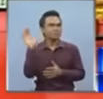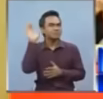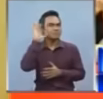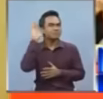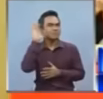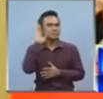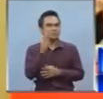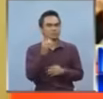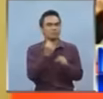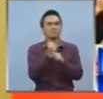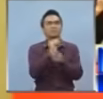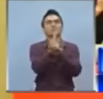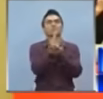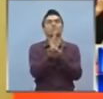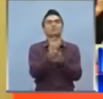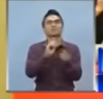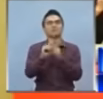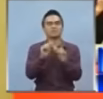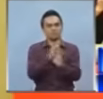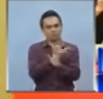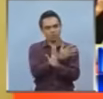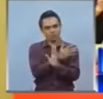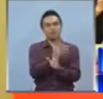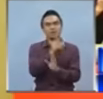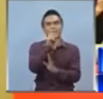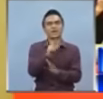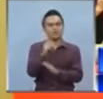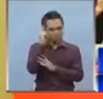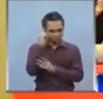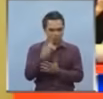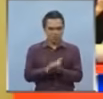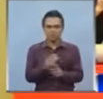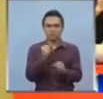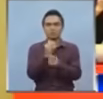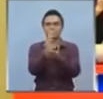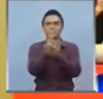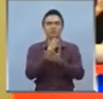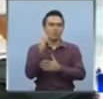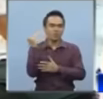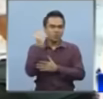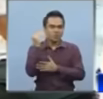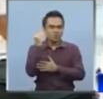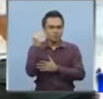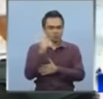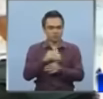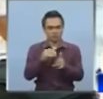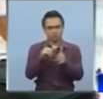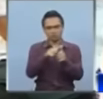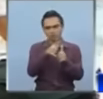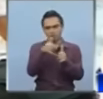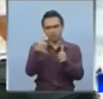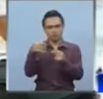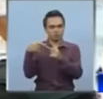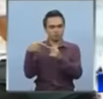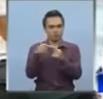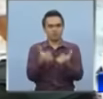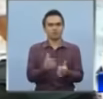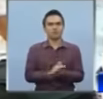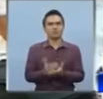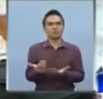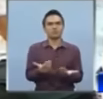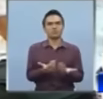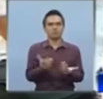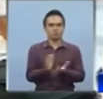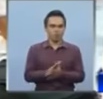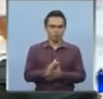ผลบุญกุศลที่ก่อนตายคุณยายเองเป็นคนใจบุญสุนทานอาจช่วยต่อชีวิตได้ส่วนป้าตู่ซึ่งเป็นลูกสาวอีกคนของคุณ